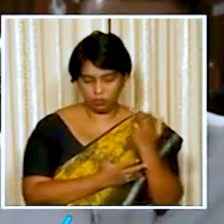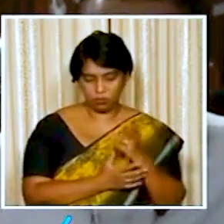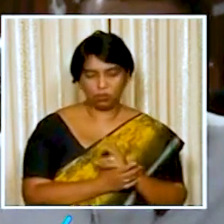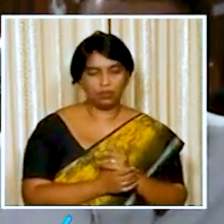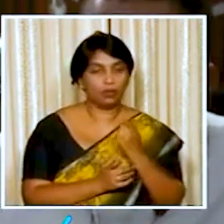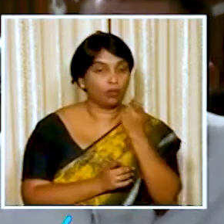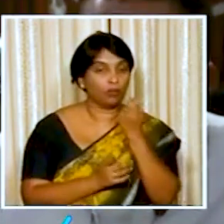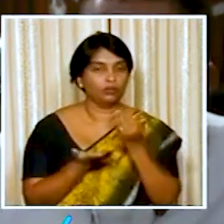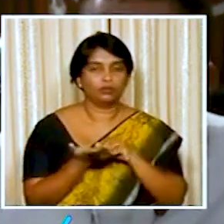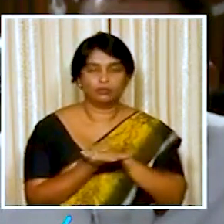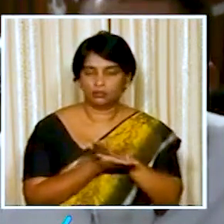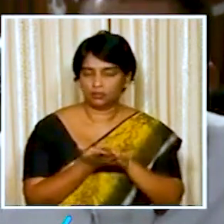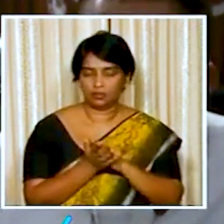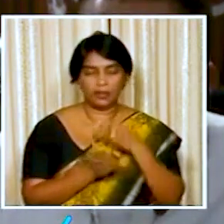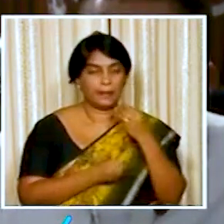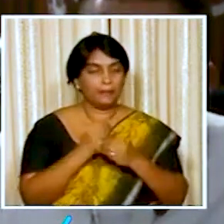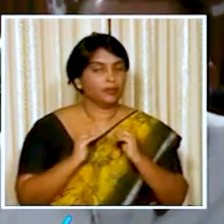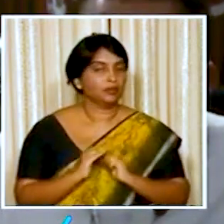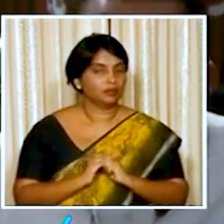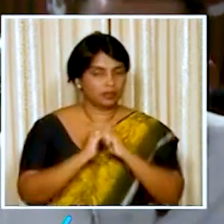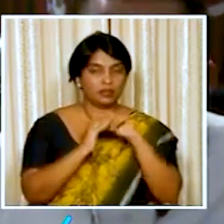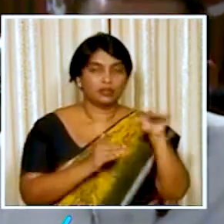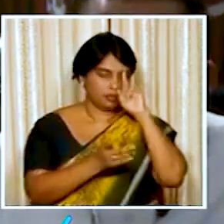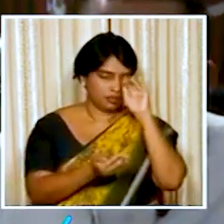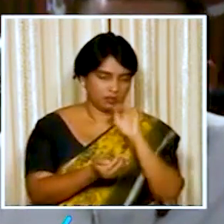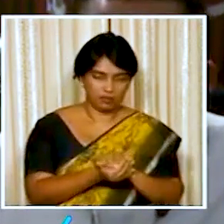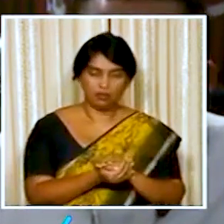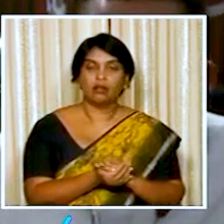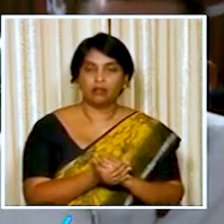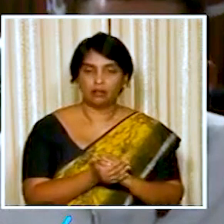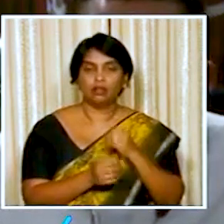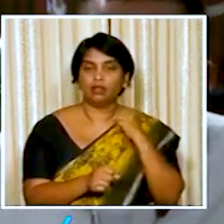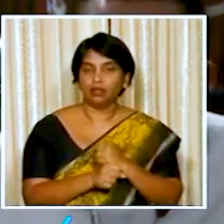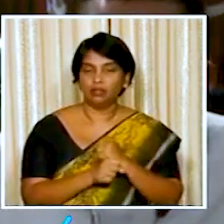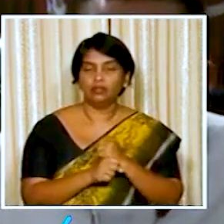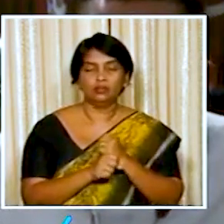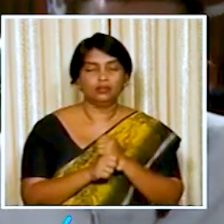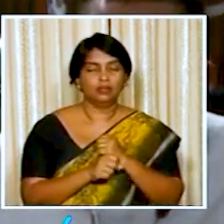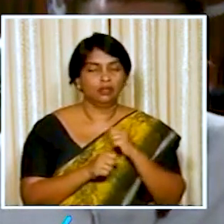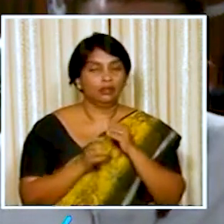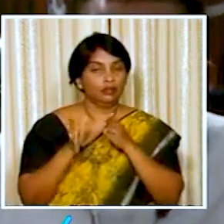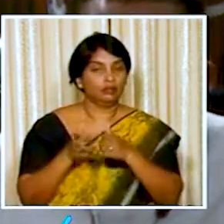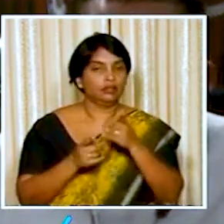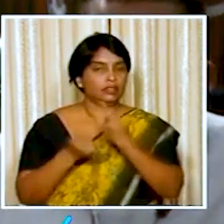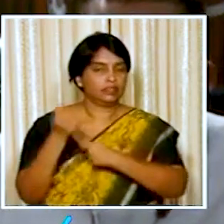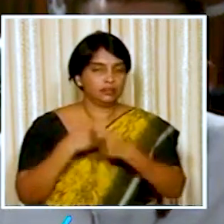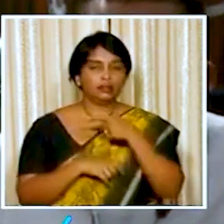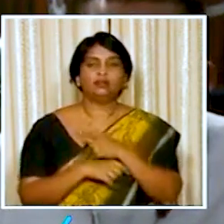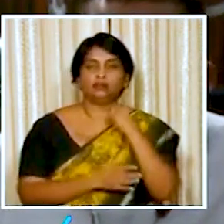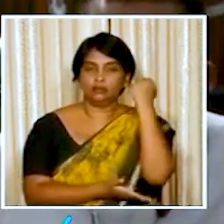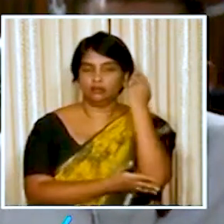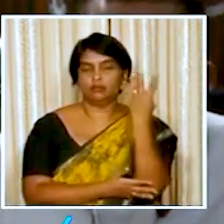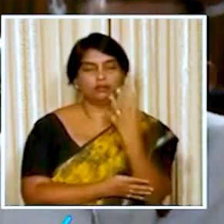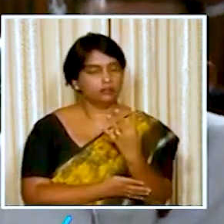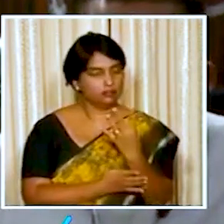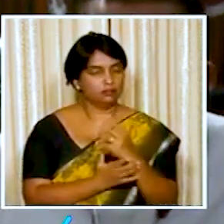මුල්‍ය ප්‍රතිසංස්කරණ ආයෝජන ප්‍රවර්ධන සමාජ ආරක්ෂණය හා රාජ්‍ය අංශ ප්‍රතිව්‍යුහගත කරන මේක තමයි කතා